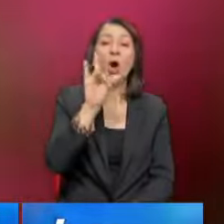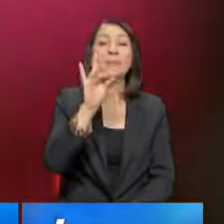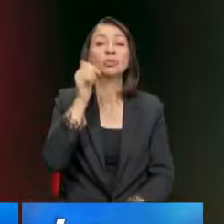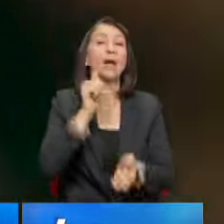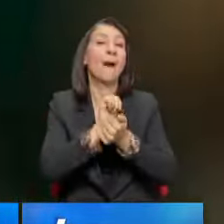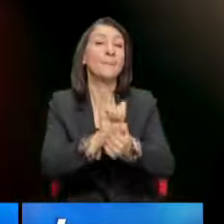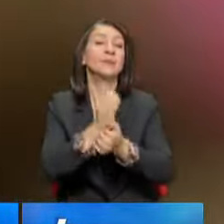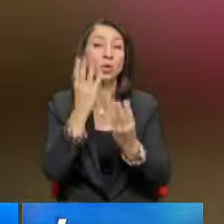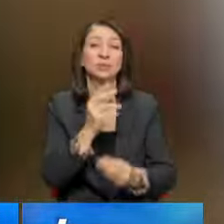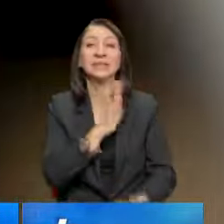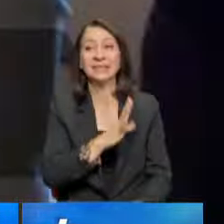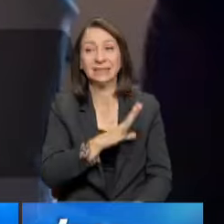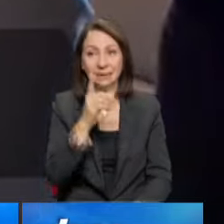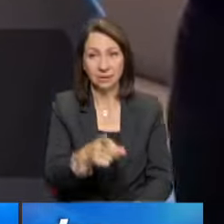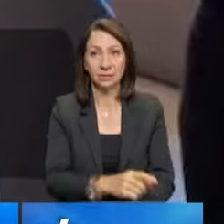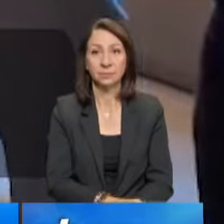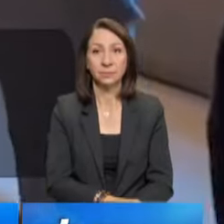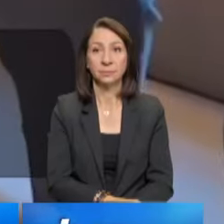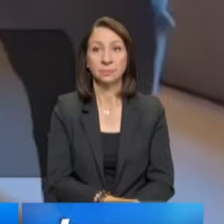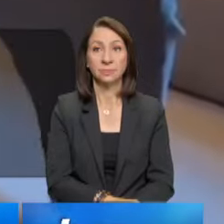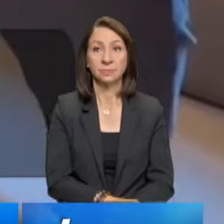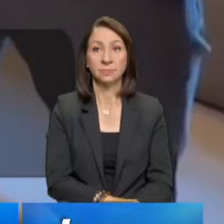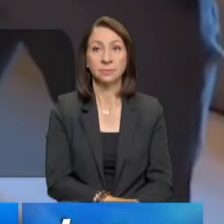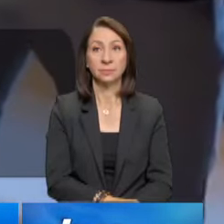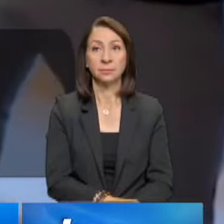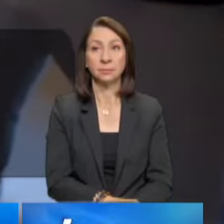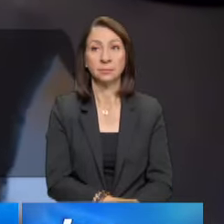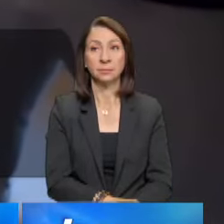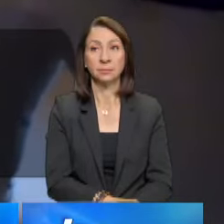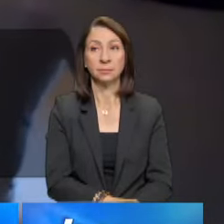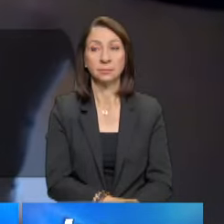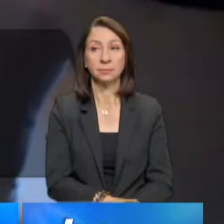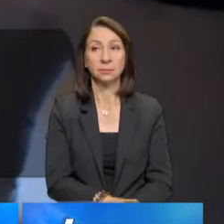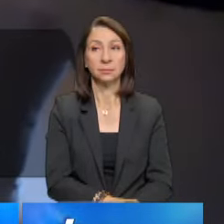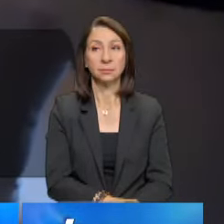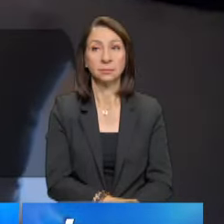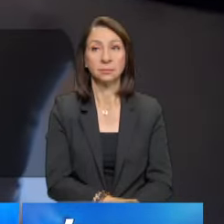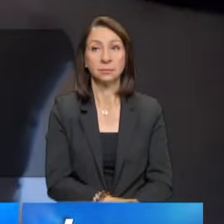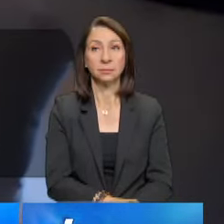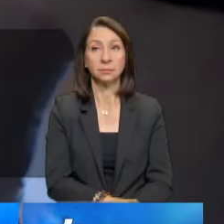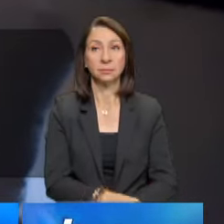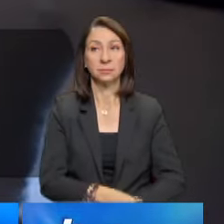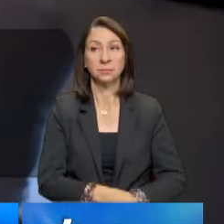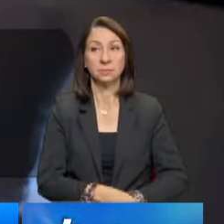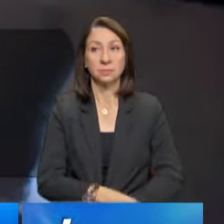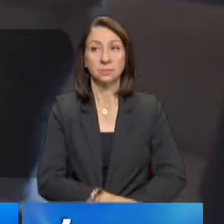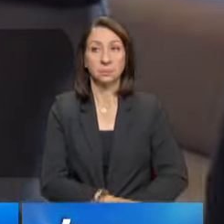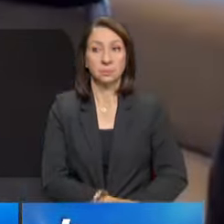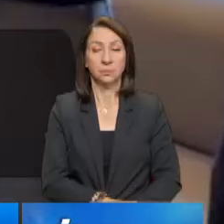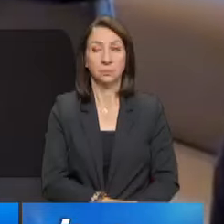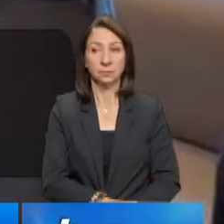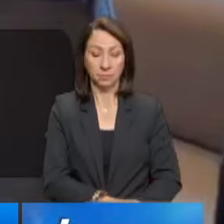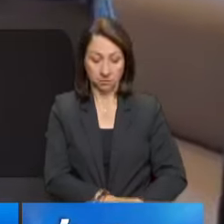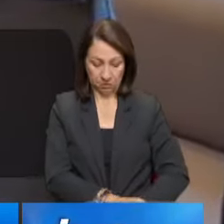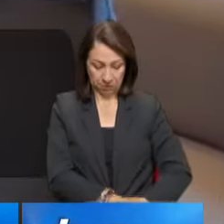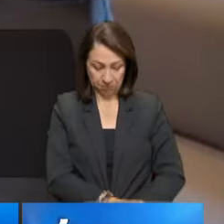hapiste cezalandırılmasını talep etti. Böyle bir şeyi görmek, izlemek bizi ciddi manada üzdü.